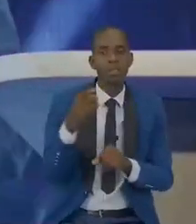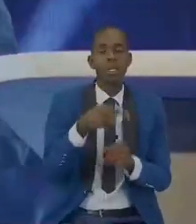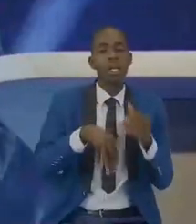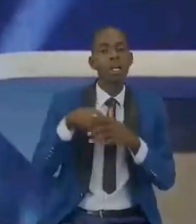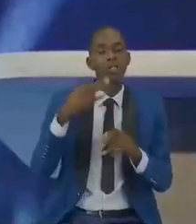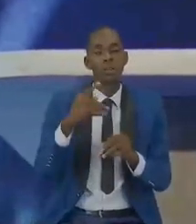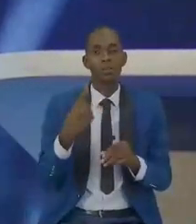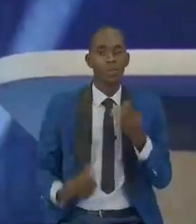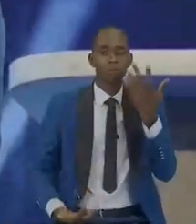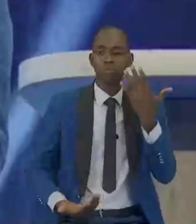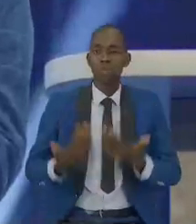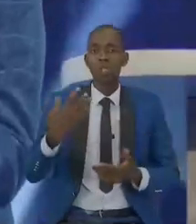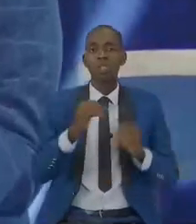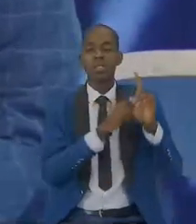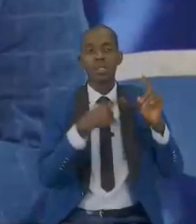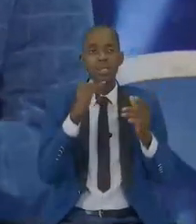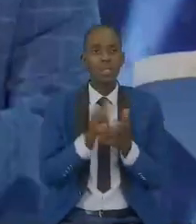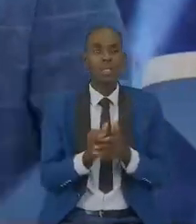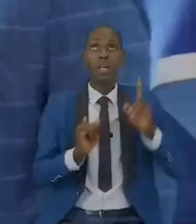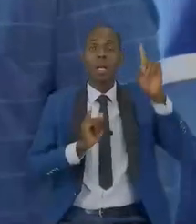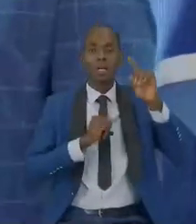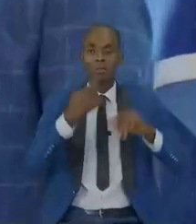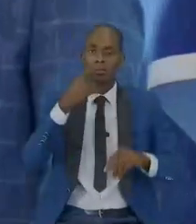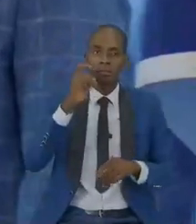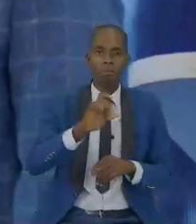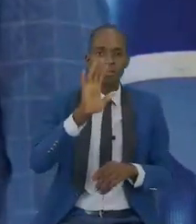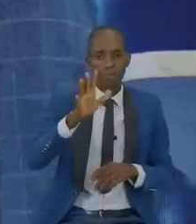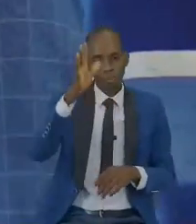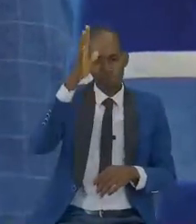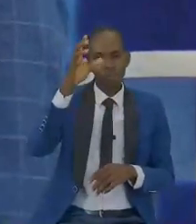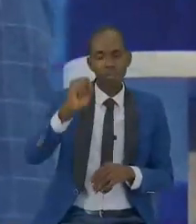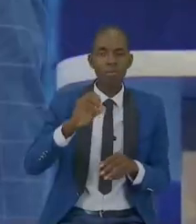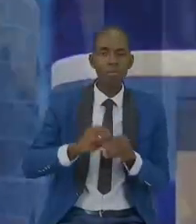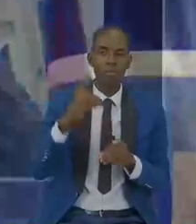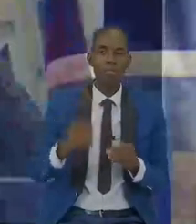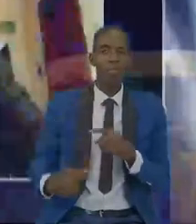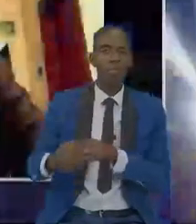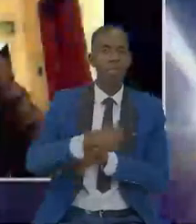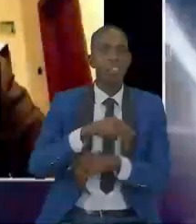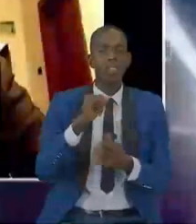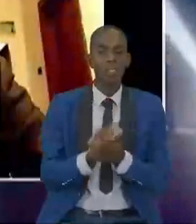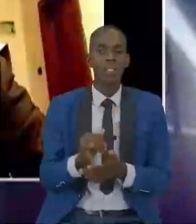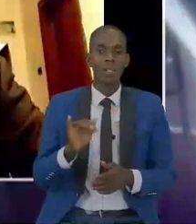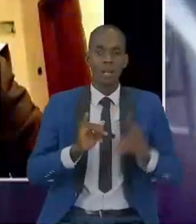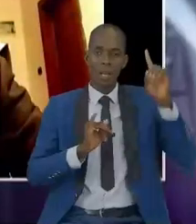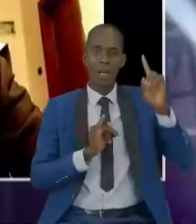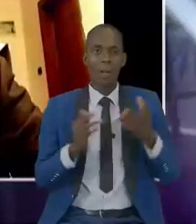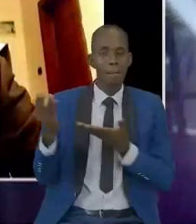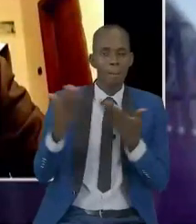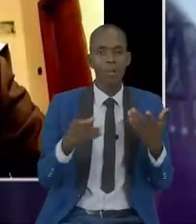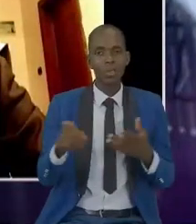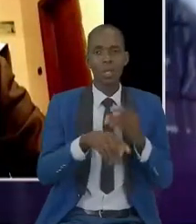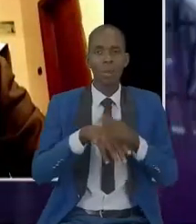est la seule personne qui puisse les forcer, qui puisse les faire sortir de la fournaise. Et le